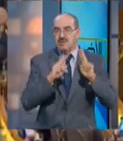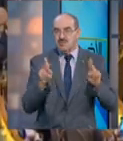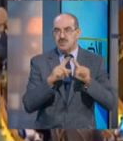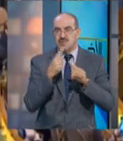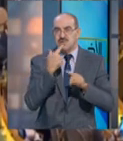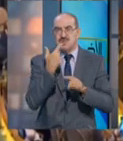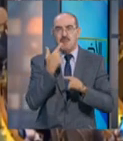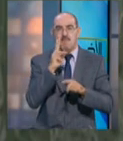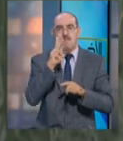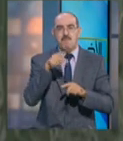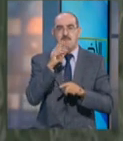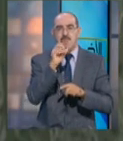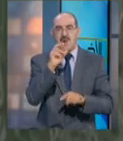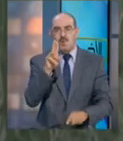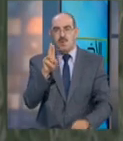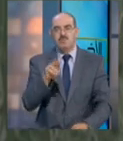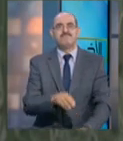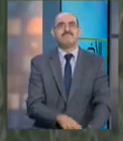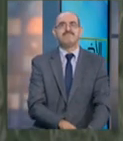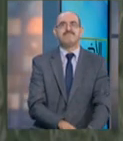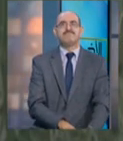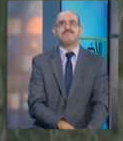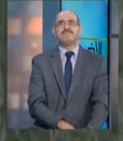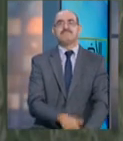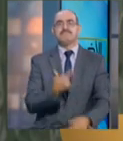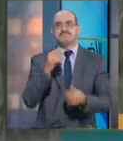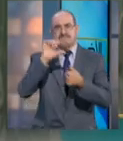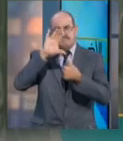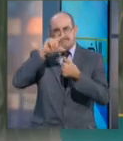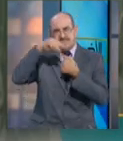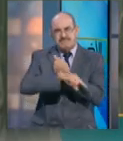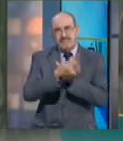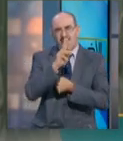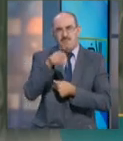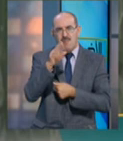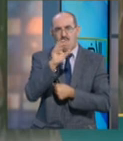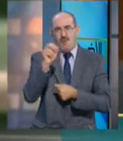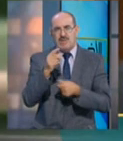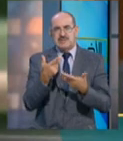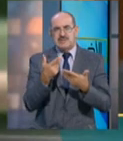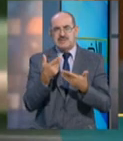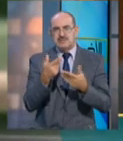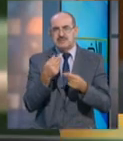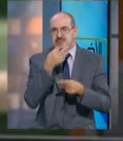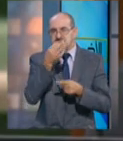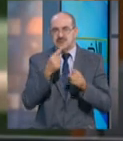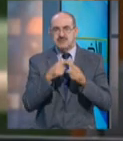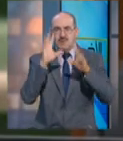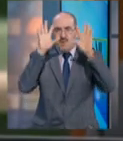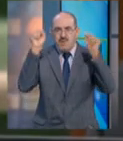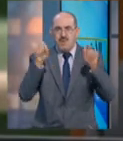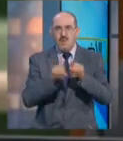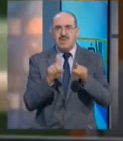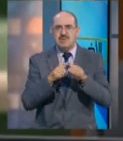دون تشكيك. البيرو ha restablecido relaciones diplomáticas. أعادت البيرو